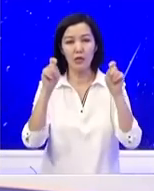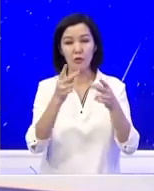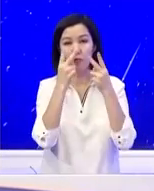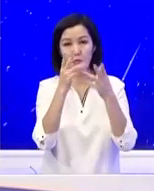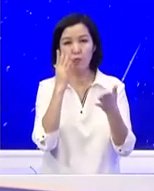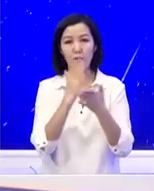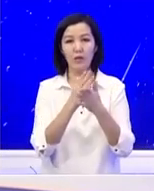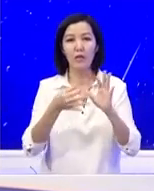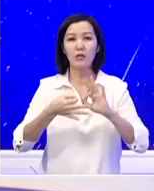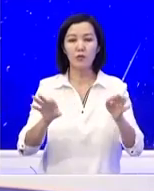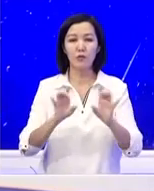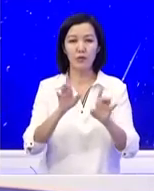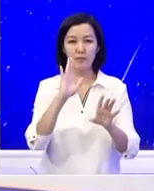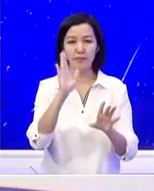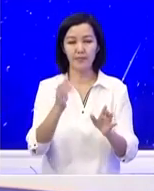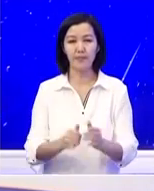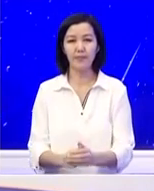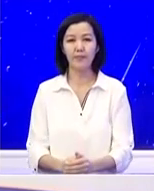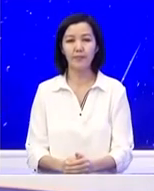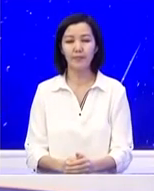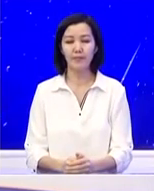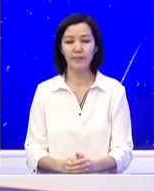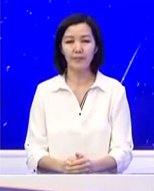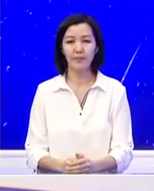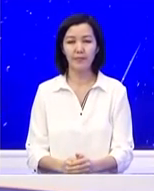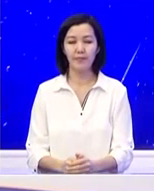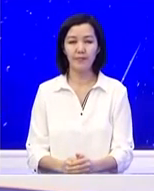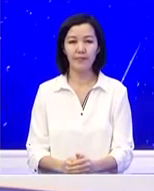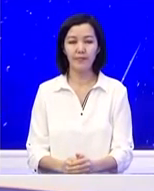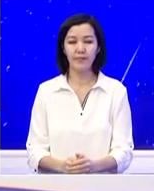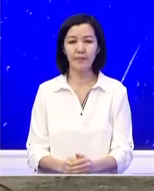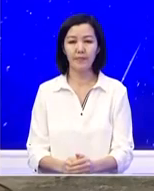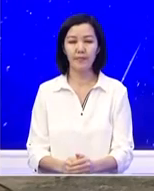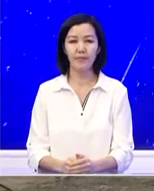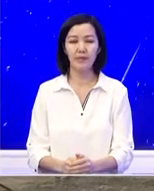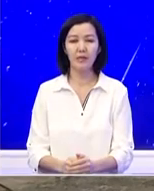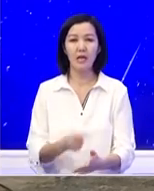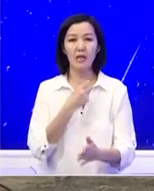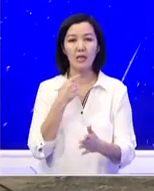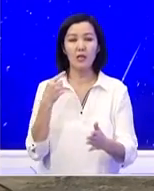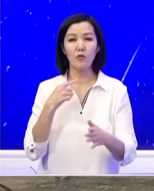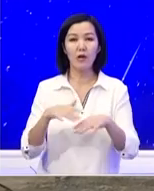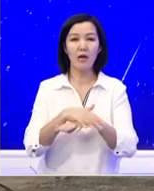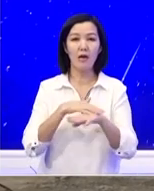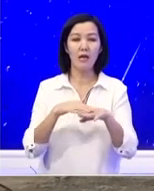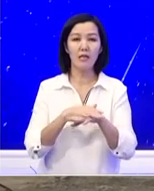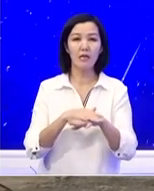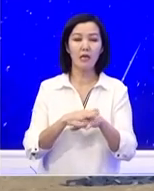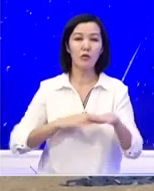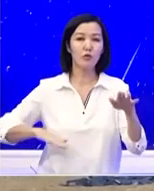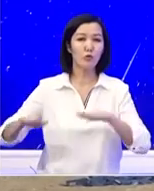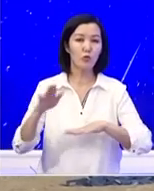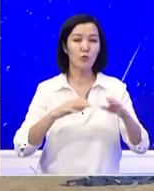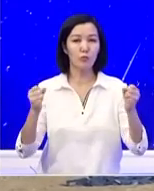ашылуына куә болмақ. Толықтырып тілші Әмина Құдайберген тарқатады. Талдықорғандықтар қаладағы су спорты